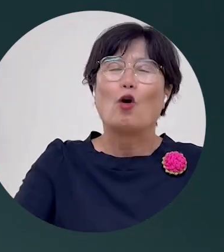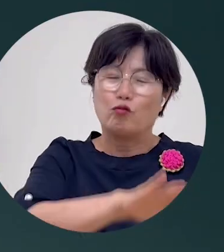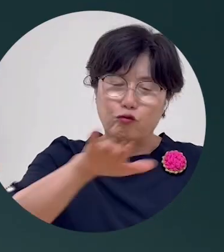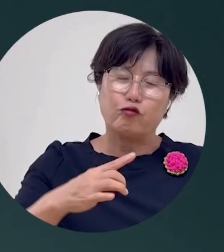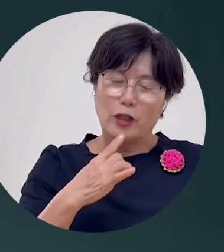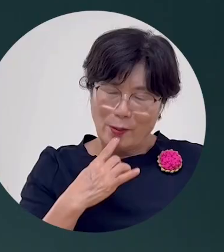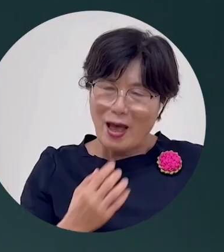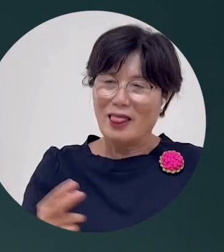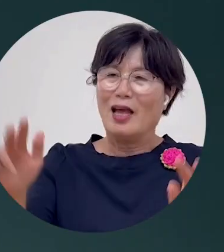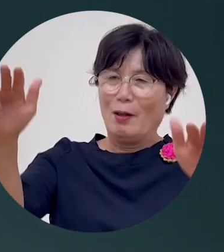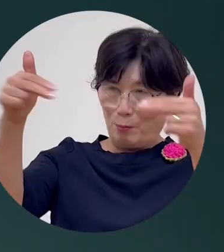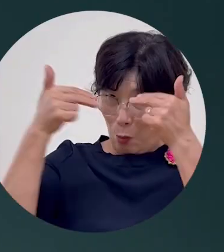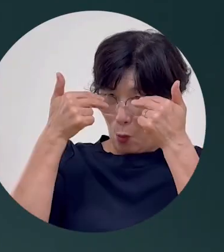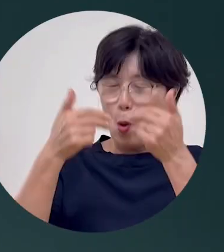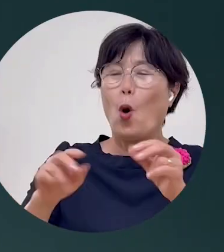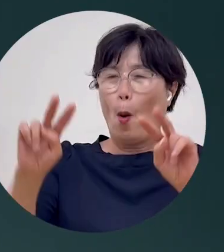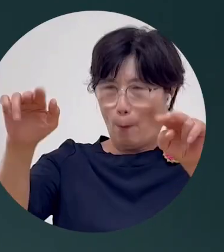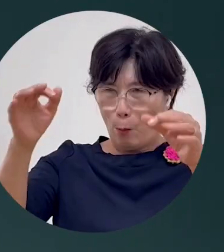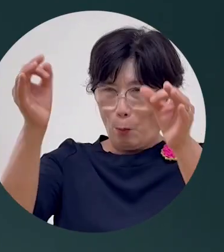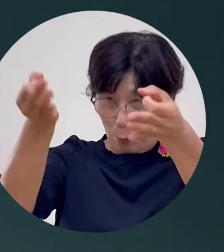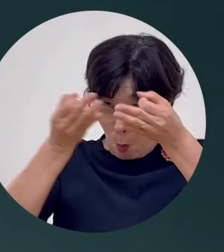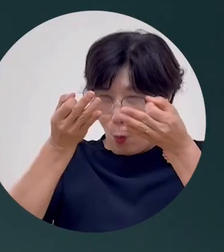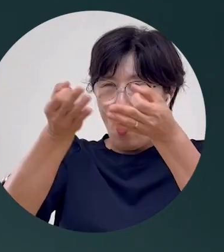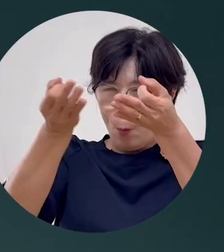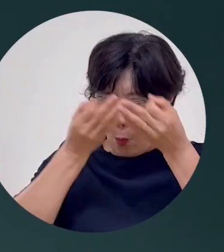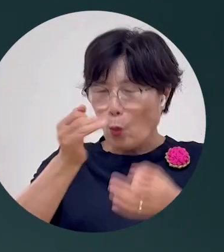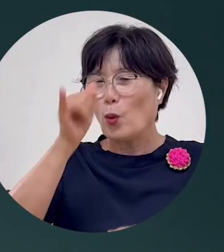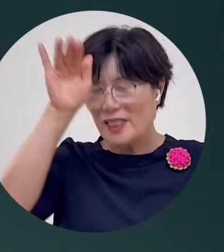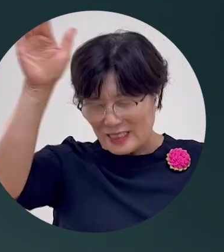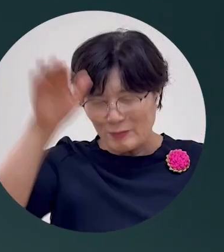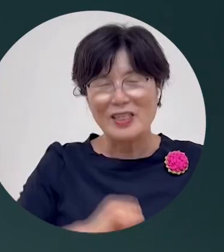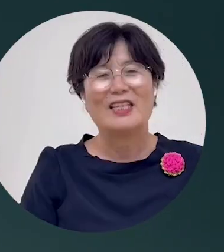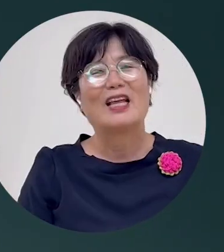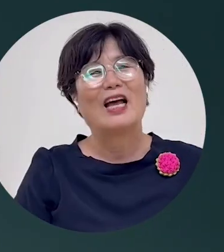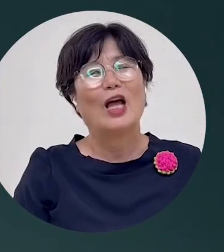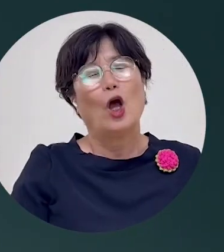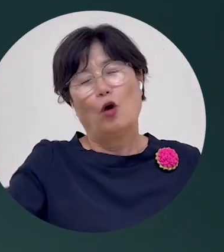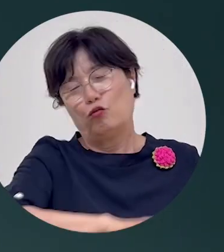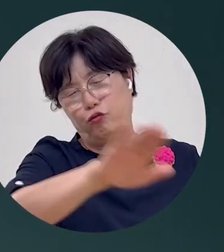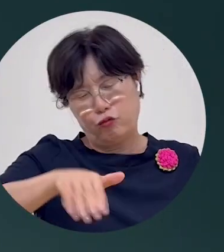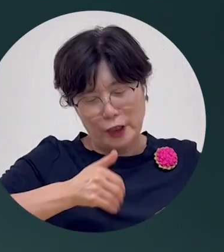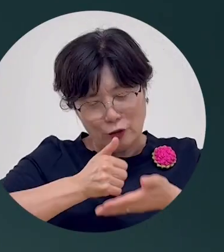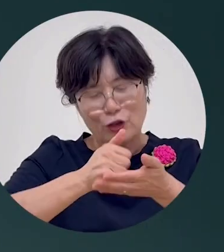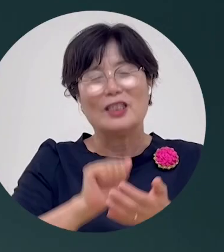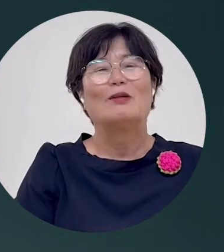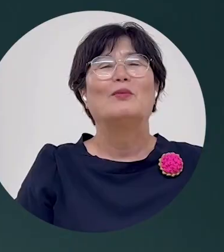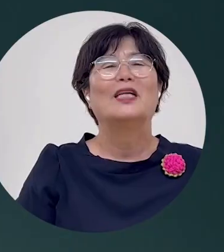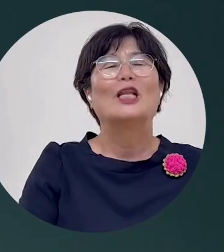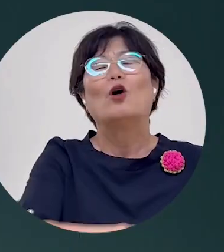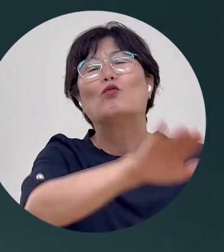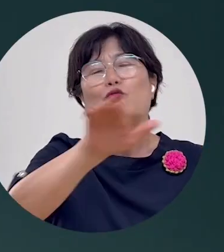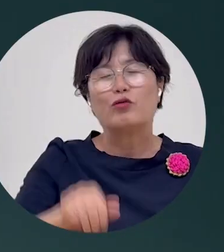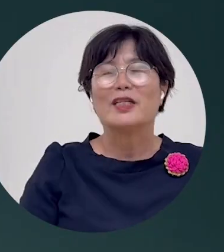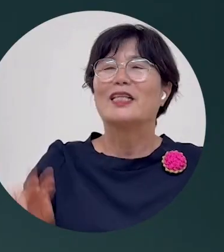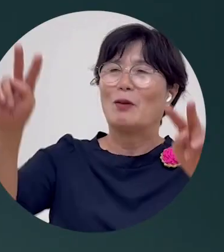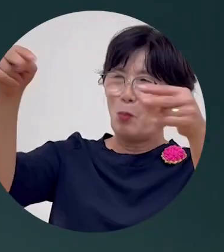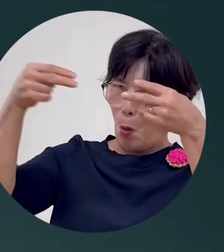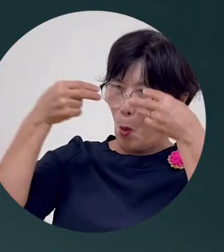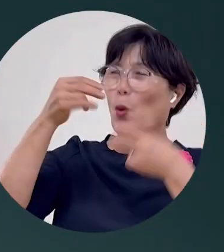예. 믿든 안 믿든 저는 선포할게요. 우리 주님은 우리만 보고